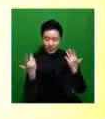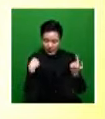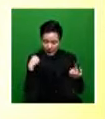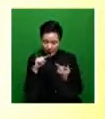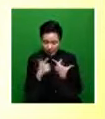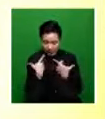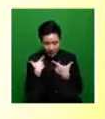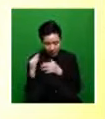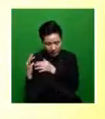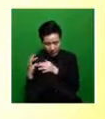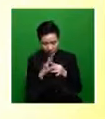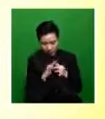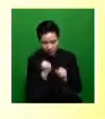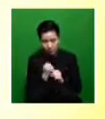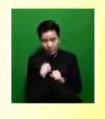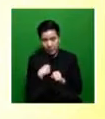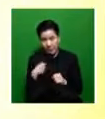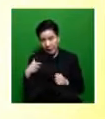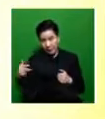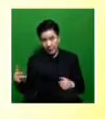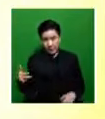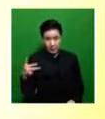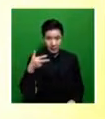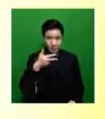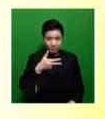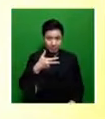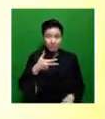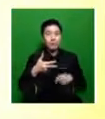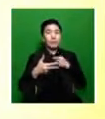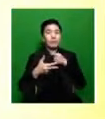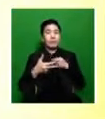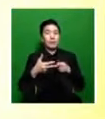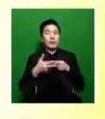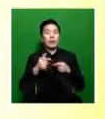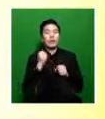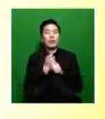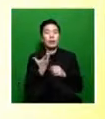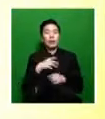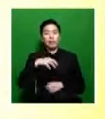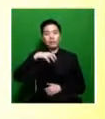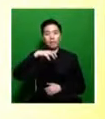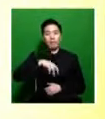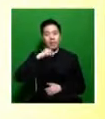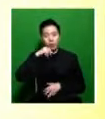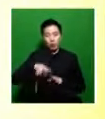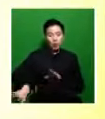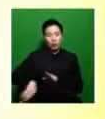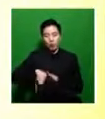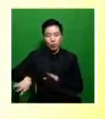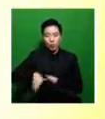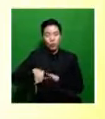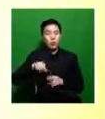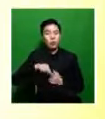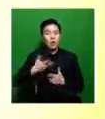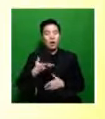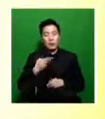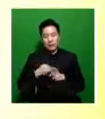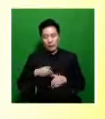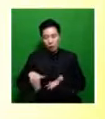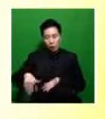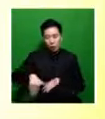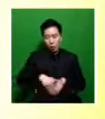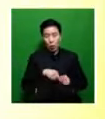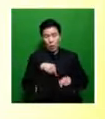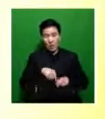องค์ประกอบของโครงการอยู่3ส่วนด้วยกันอันที่1ก็คือมีการก่อสร้างสถานี สูบน้ำตรงคลองพระยาราชมนต